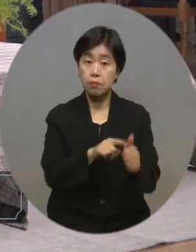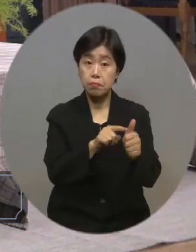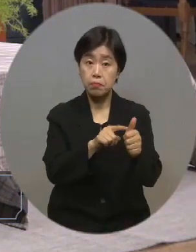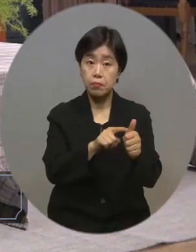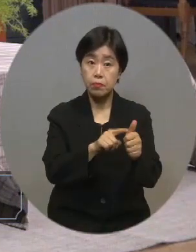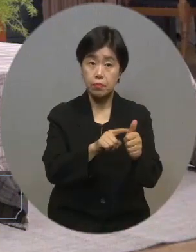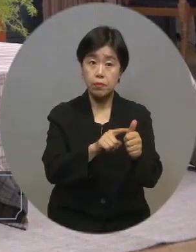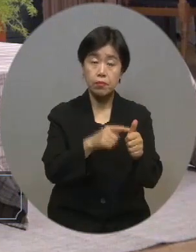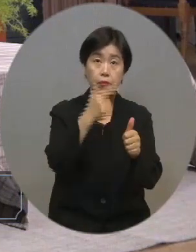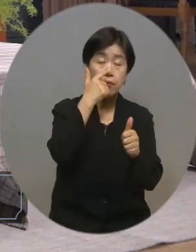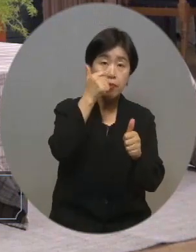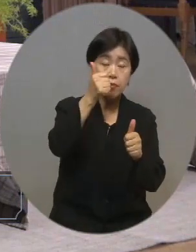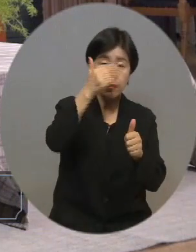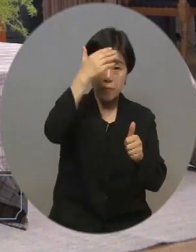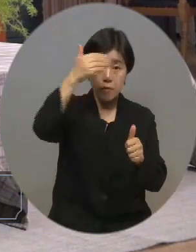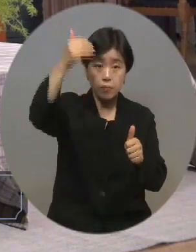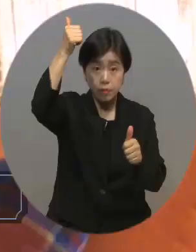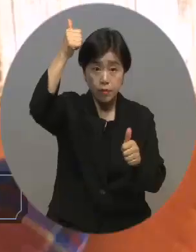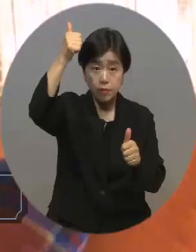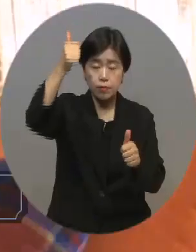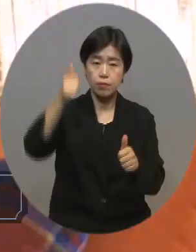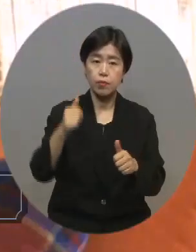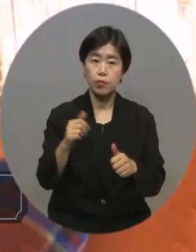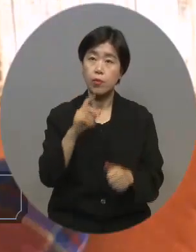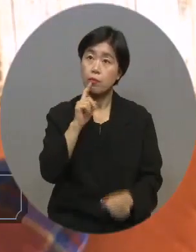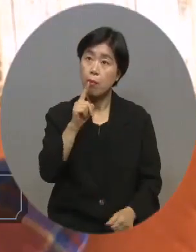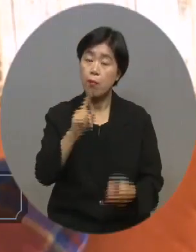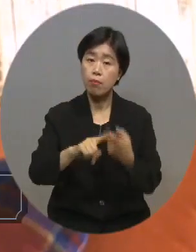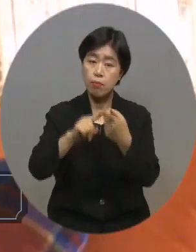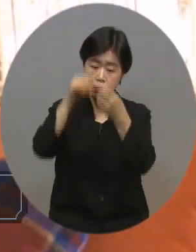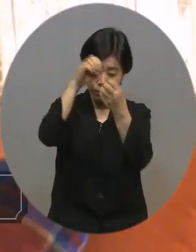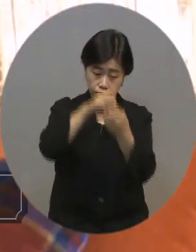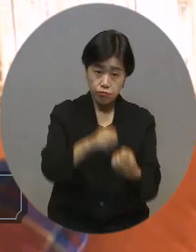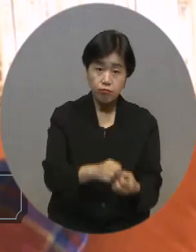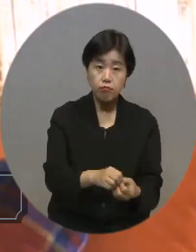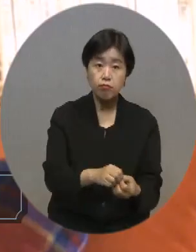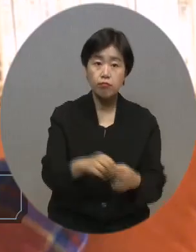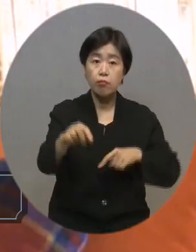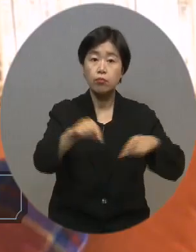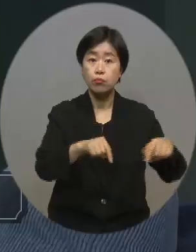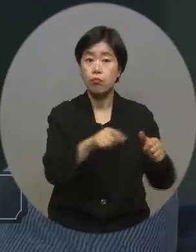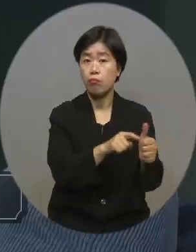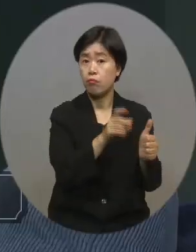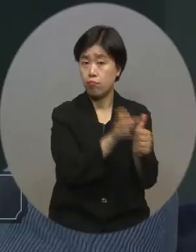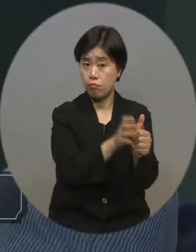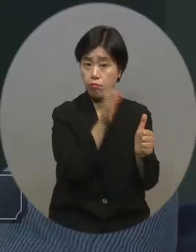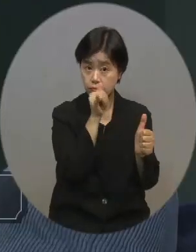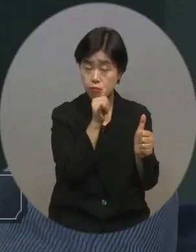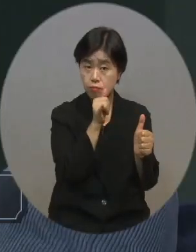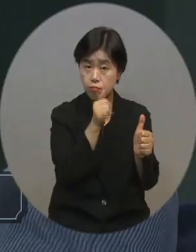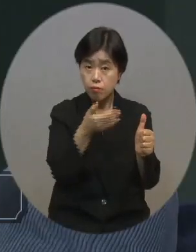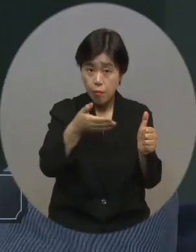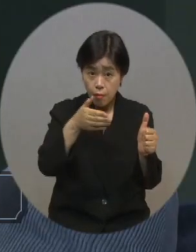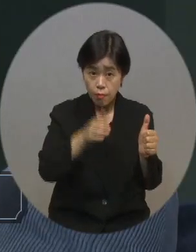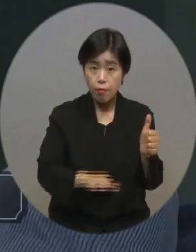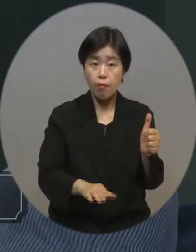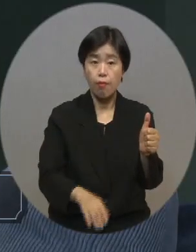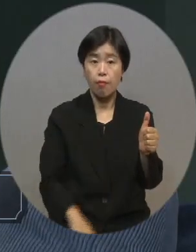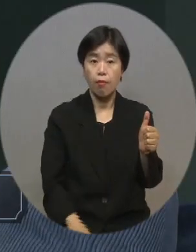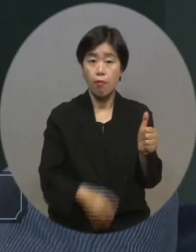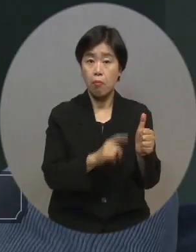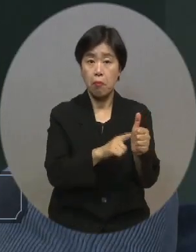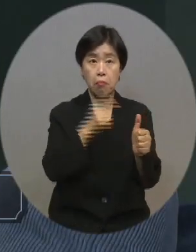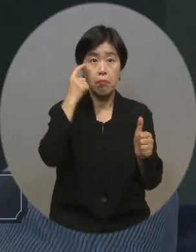그 의미거든요. 그러네요. 그래서 그 북한을 유훈통치의 나라라고 그럽니다. 그러니까 할아버지 하던 일을 계속 해야지